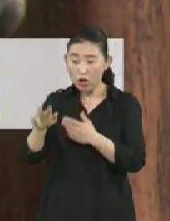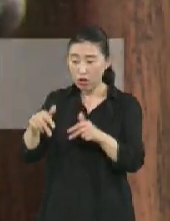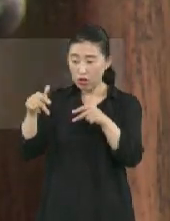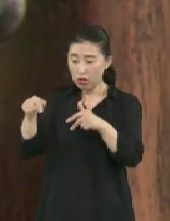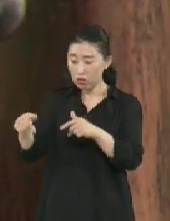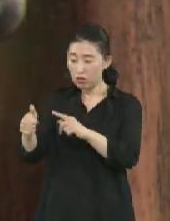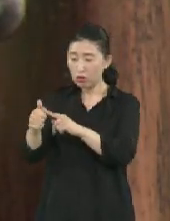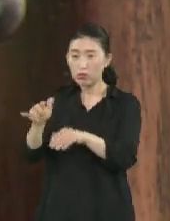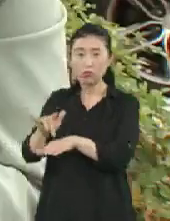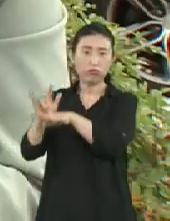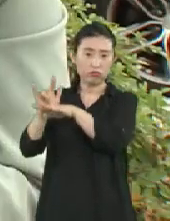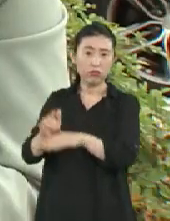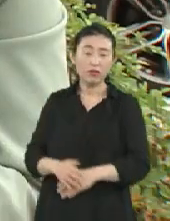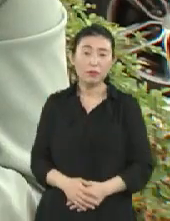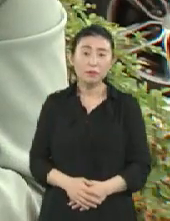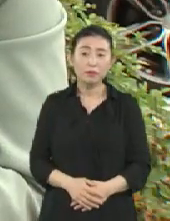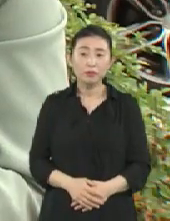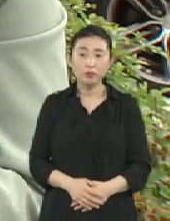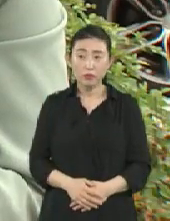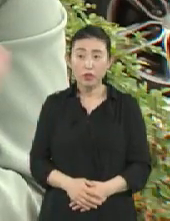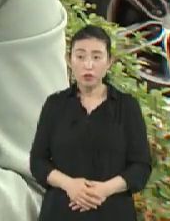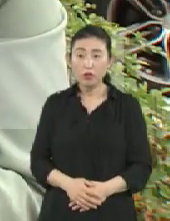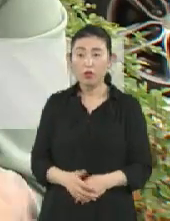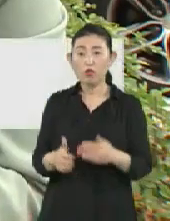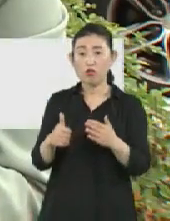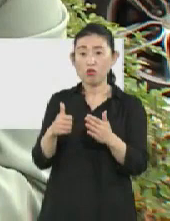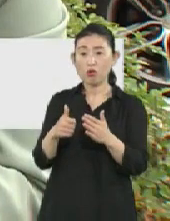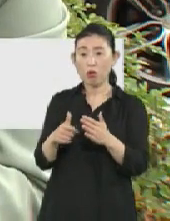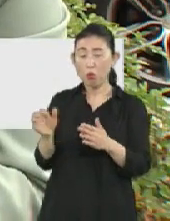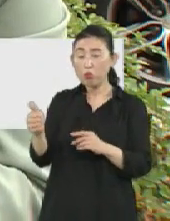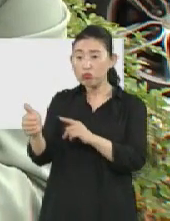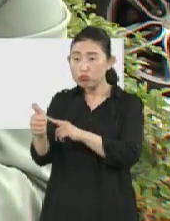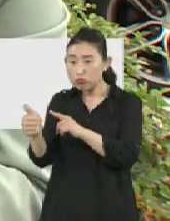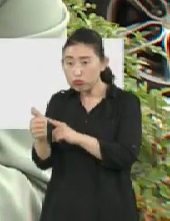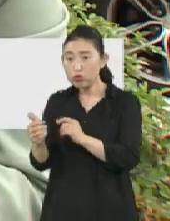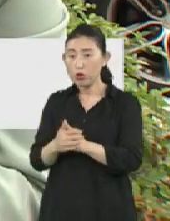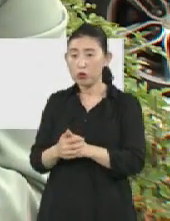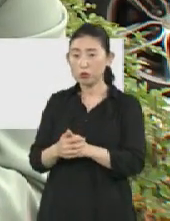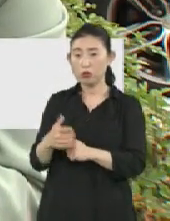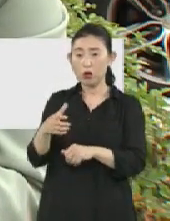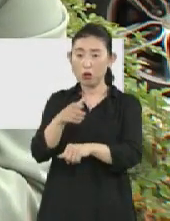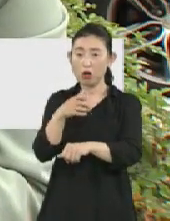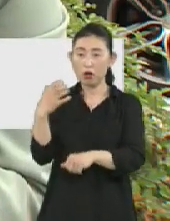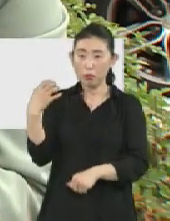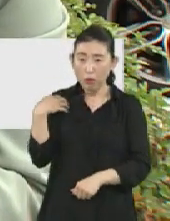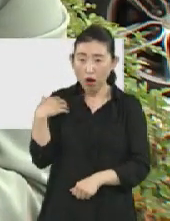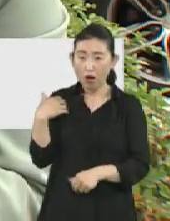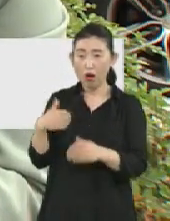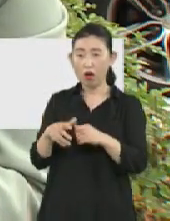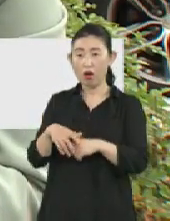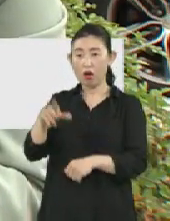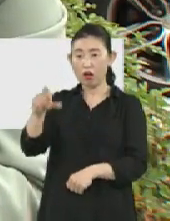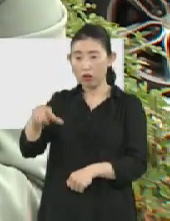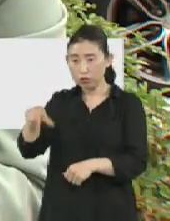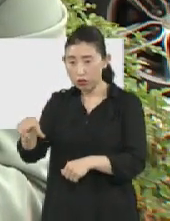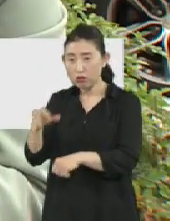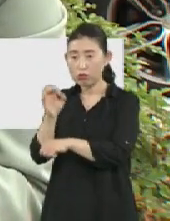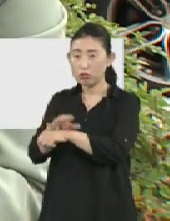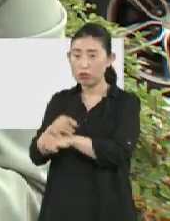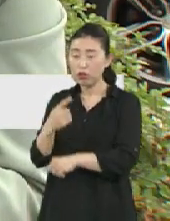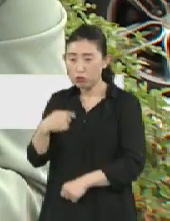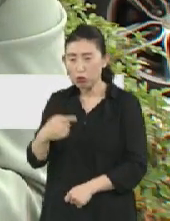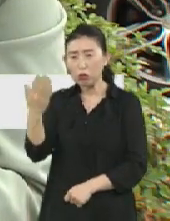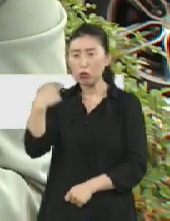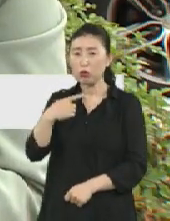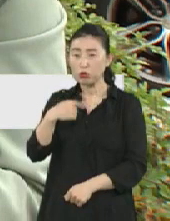직원은 잠적했습니다. 혼수를 거기 가서 그 매니저라고 하면서 다 결제도 하고 카드로 다 샀었고